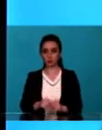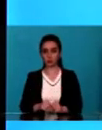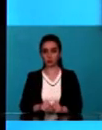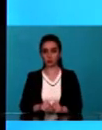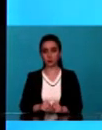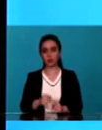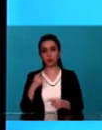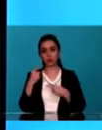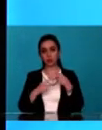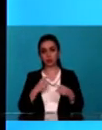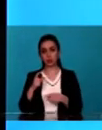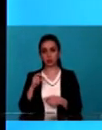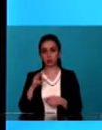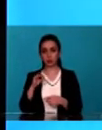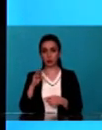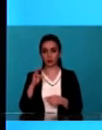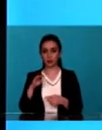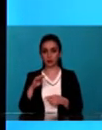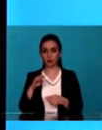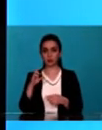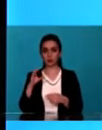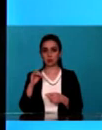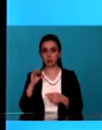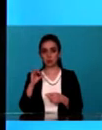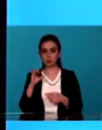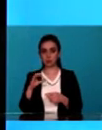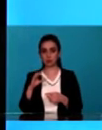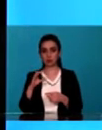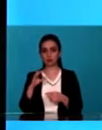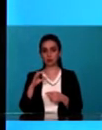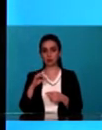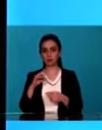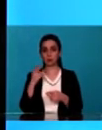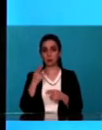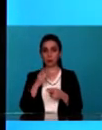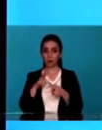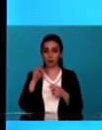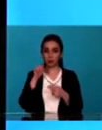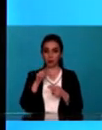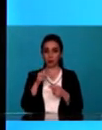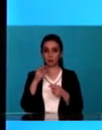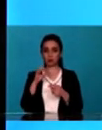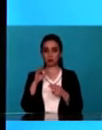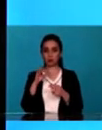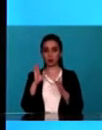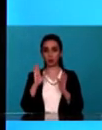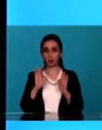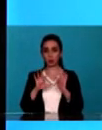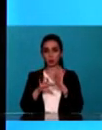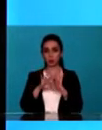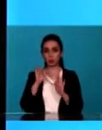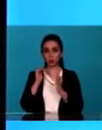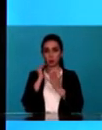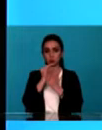Следующий элемент у нас CS Drop Down List. При этом стиле можно только выбрать из списка, то